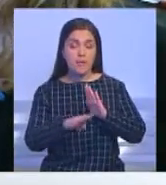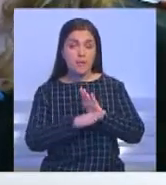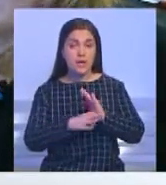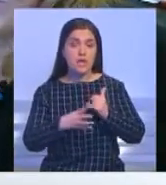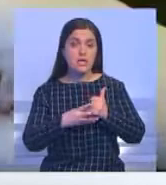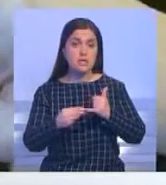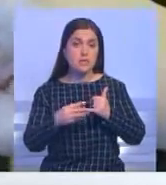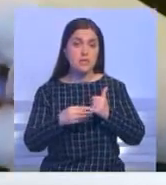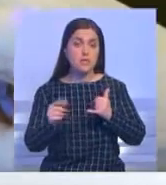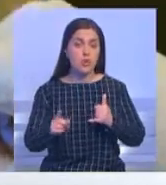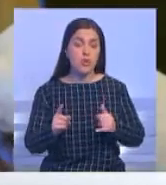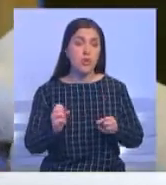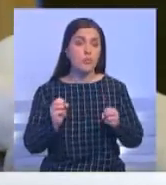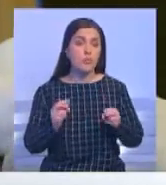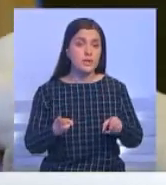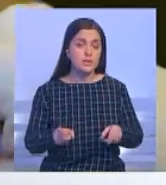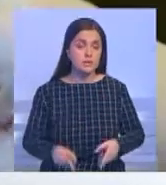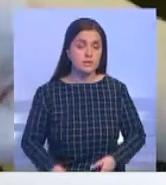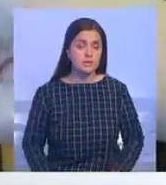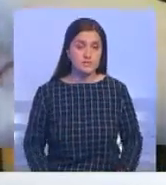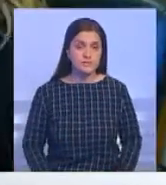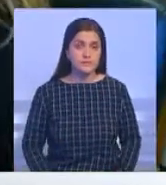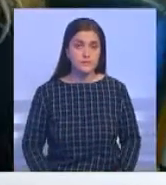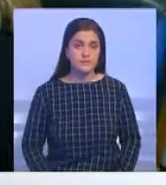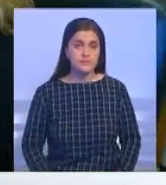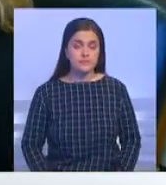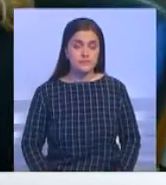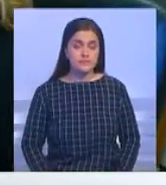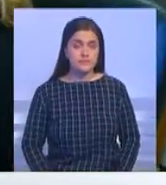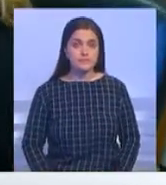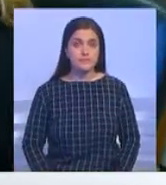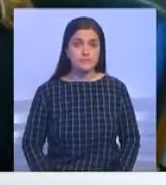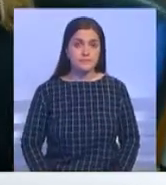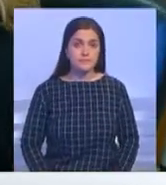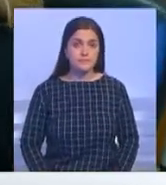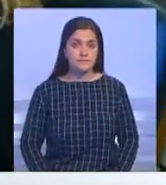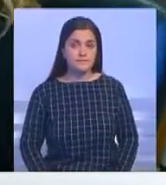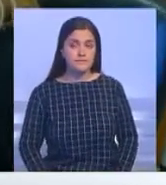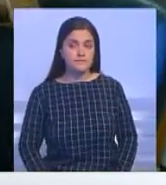кварталами представляют собой реальную опасность.